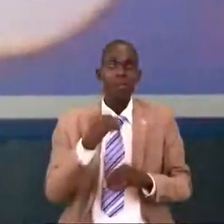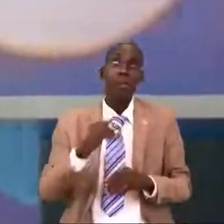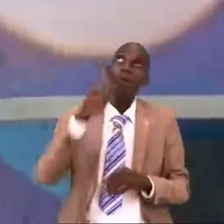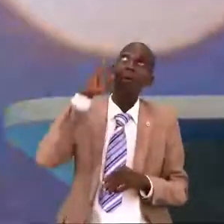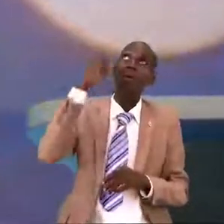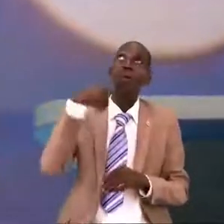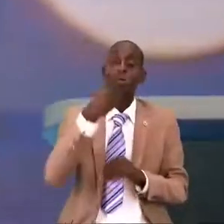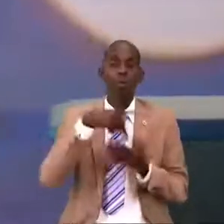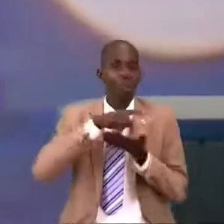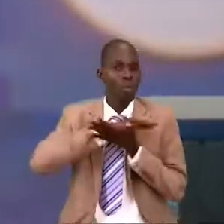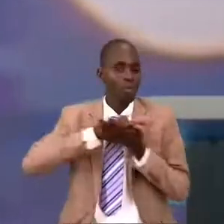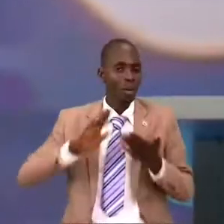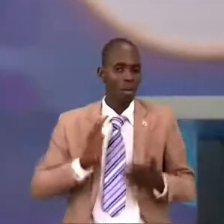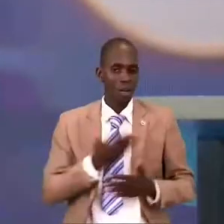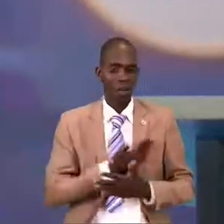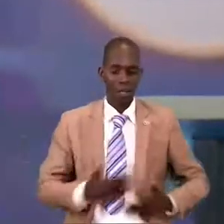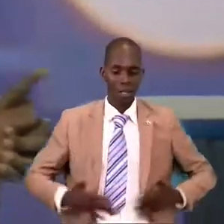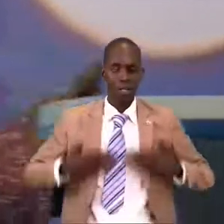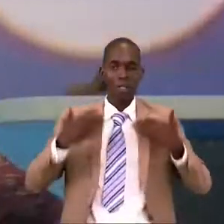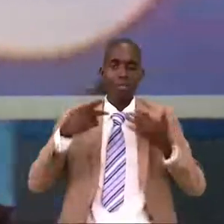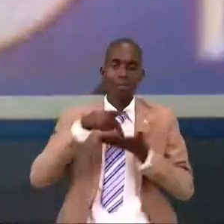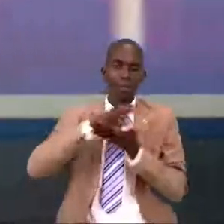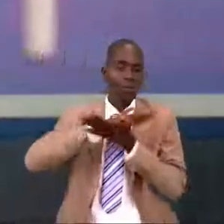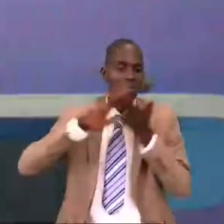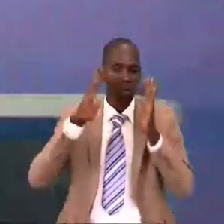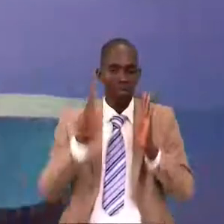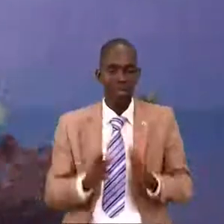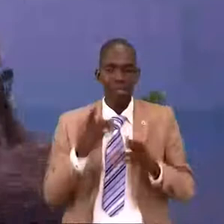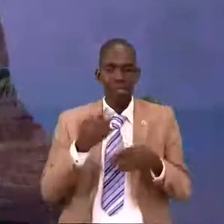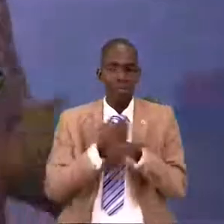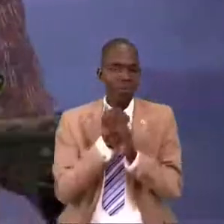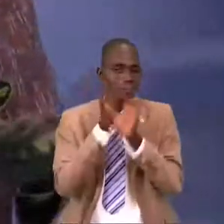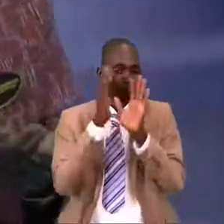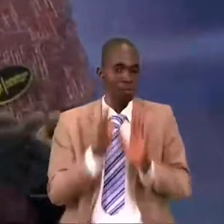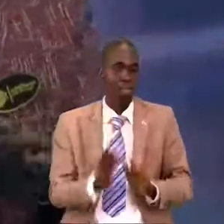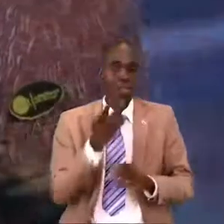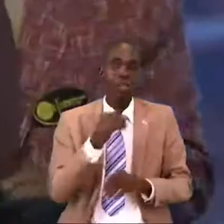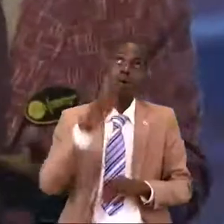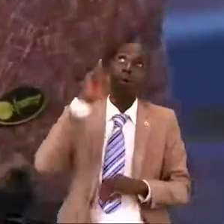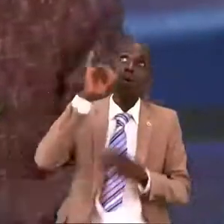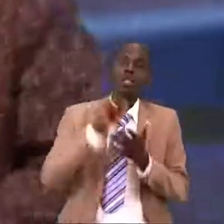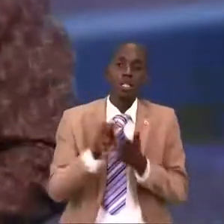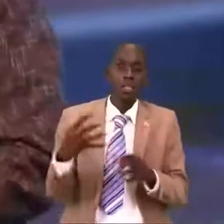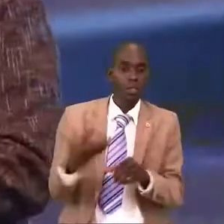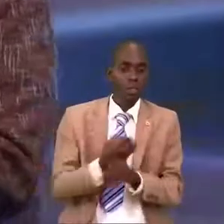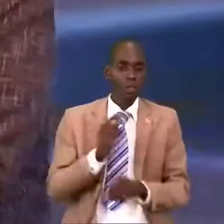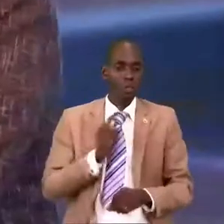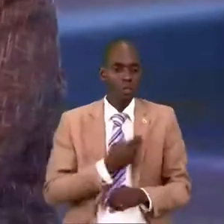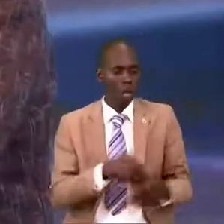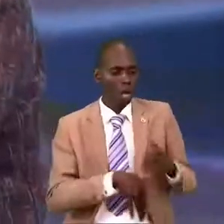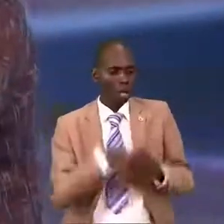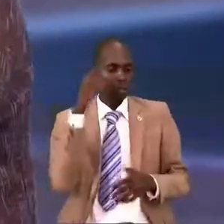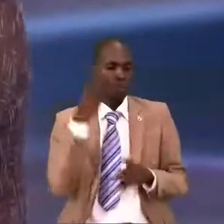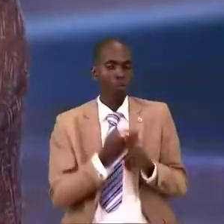qui raffine, celui qui épure et qui change notre vie. Maintenant que vous êtes racheté, il